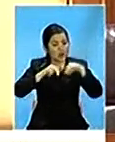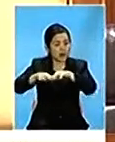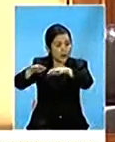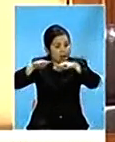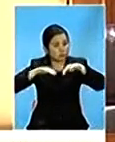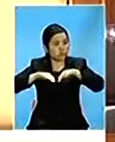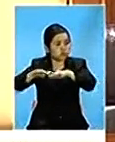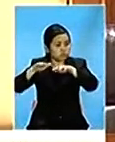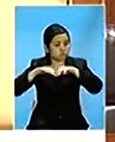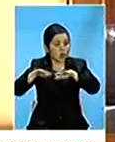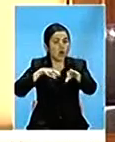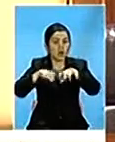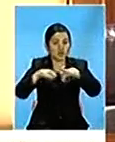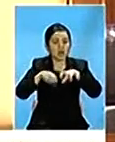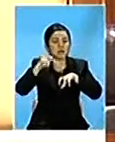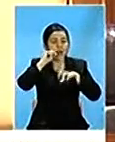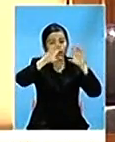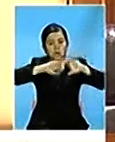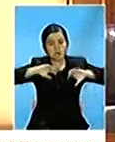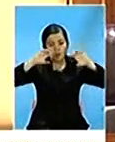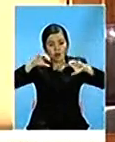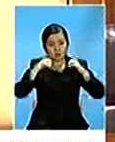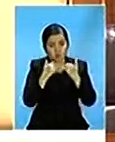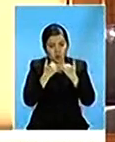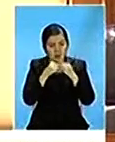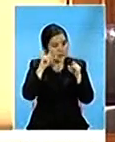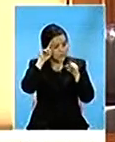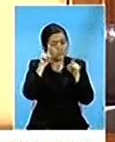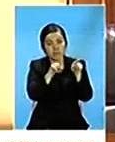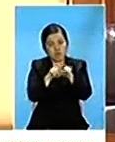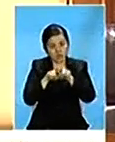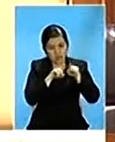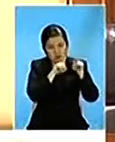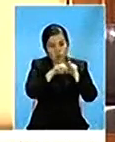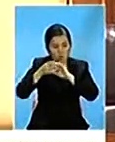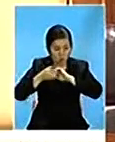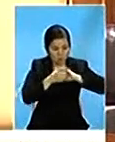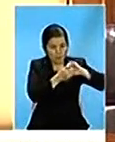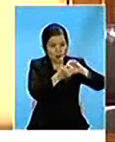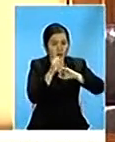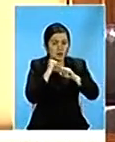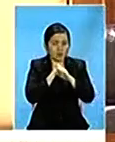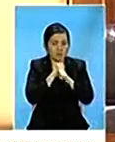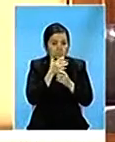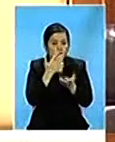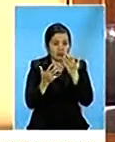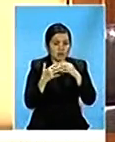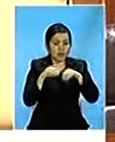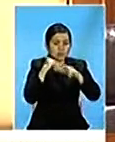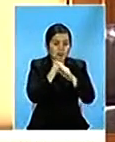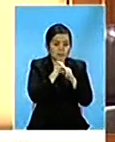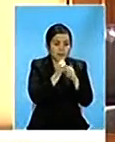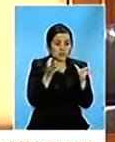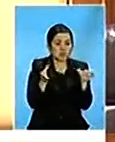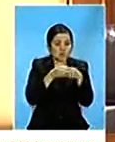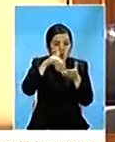การนโยบายการบริหารจัดการน้ำของรัฐบาลเนี่ยมันต้องเป็นนโยบายเดียวกันนะครับต้องทำงานด้วยกันนะครับไม่ใช่ว่ากัดใจเป็นเพื่อนกันชั่วคราวอะไรอย่างนี้